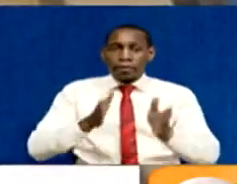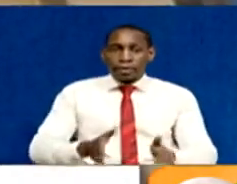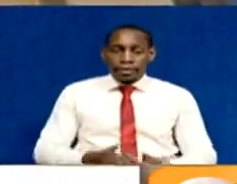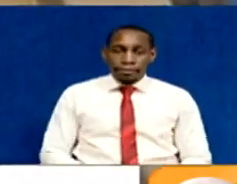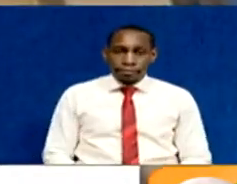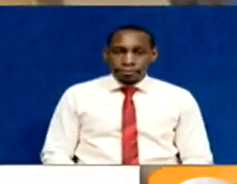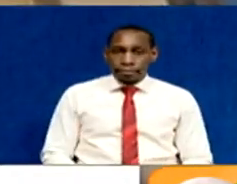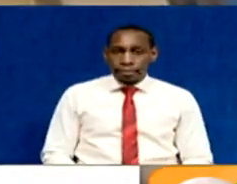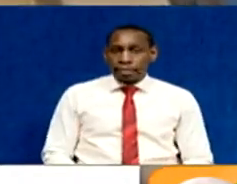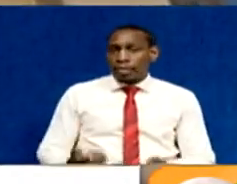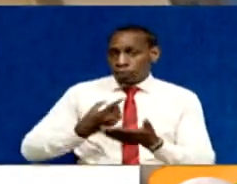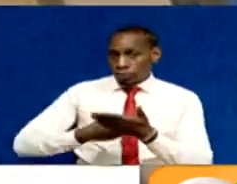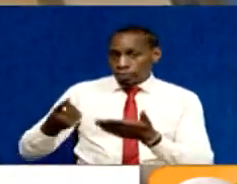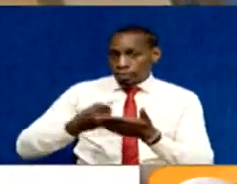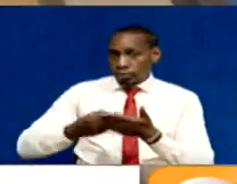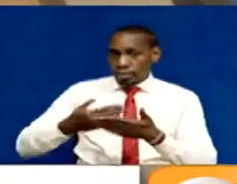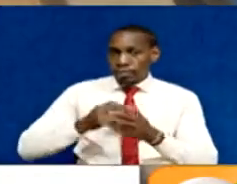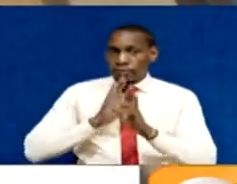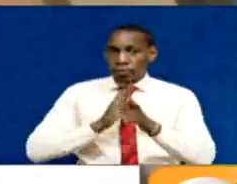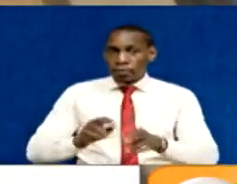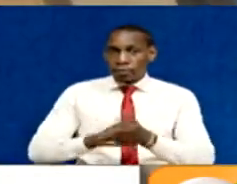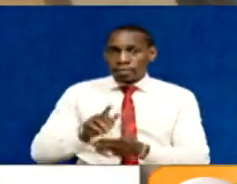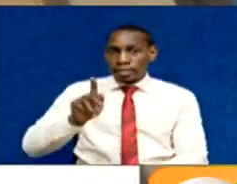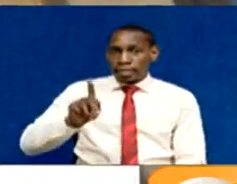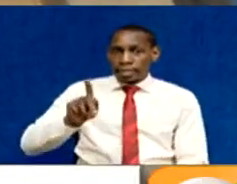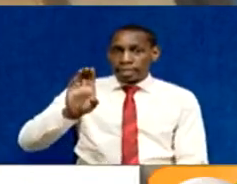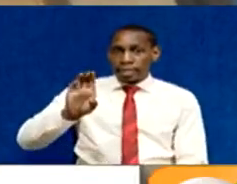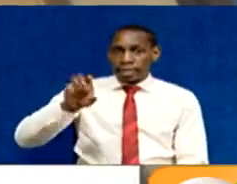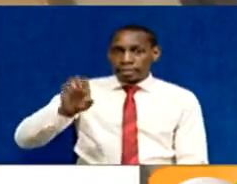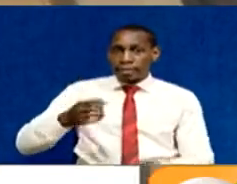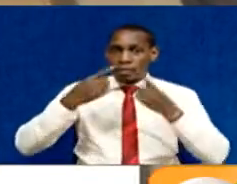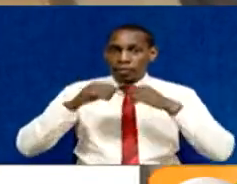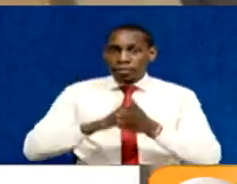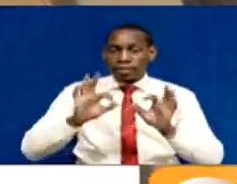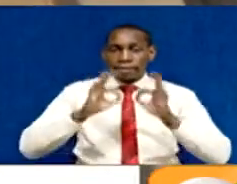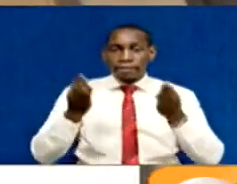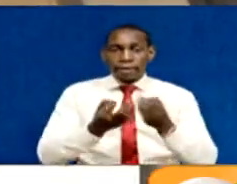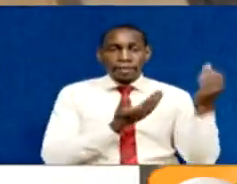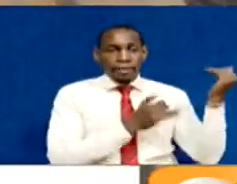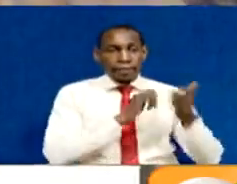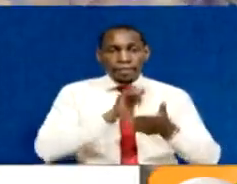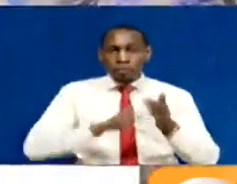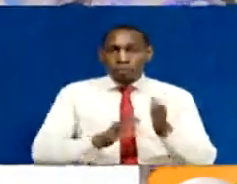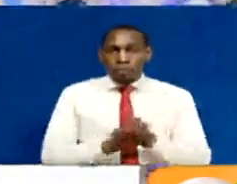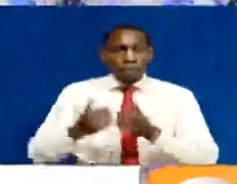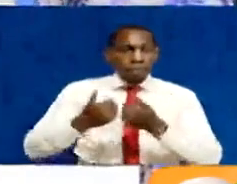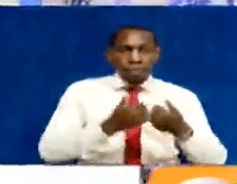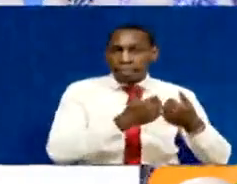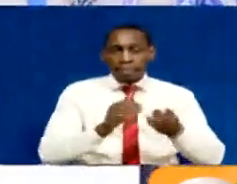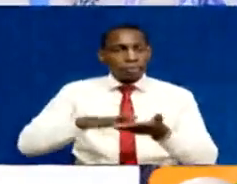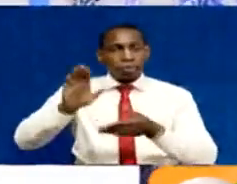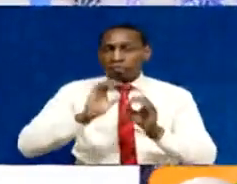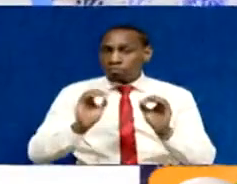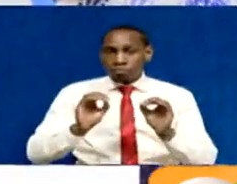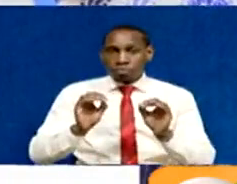daktari. Ikiwa ni wiki kadhaa kabla ya matokeo ya mtihani wa KCP kutangazwa, familia hii na matumaini kuwa hakutakuwepo na changamoto